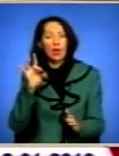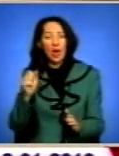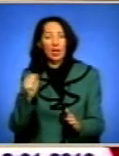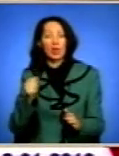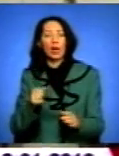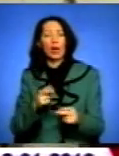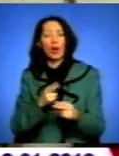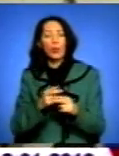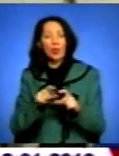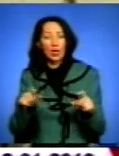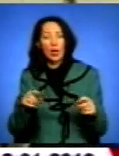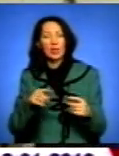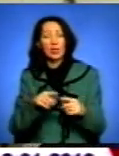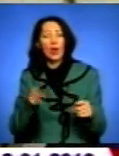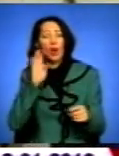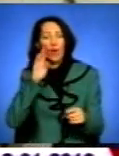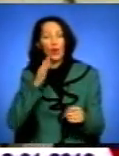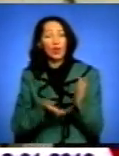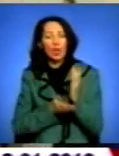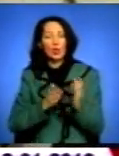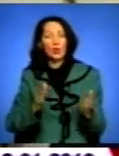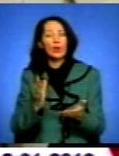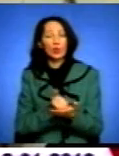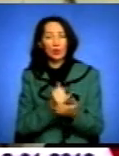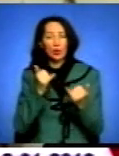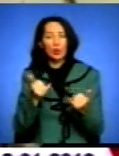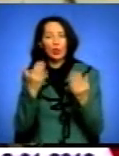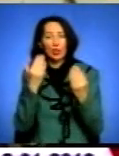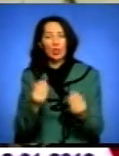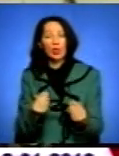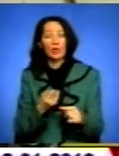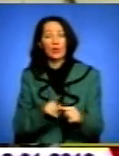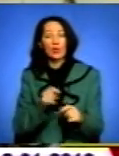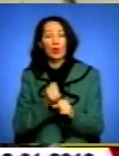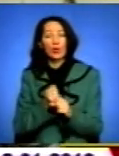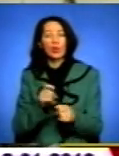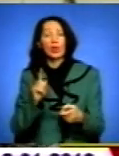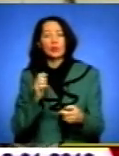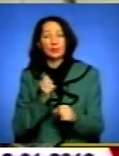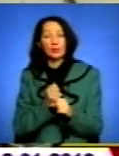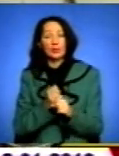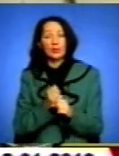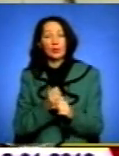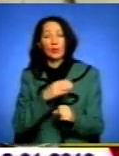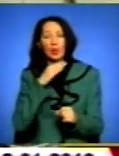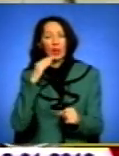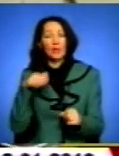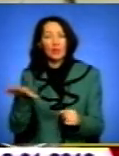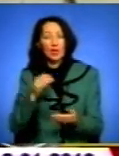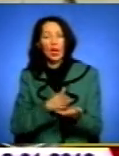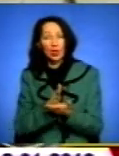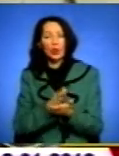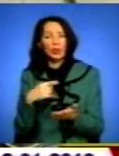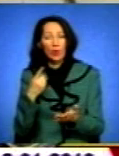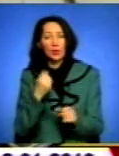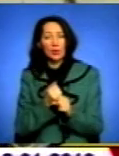лісові ресурси. На сьогоднішній день в цій роботі задіяна маса, фактично вся служба, яка в області працює, вона вся